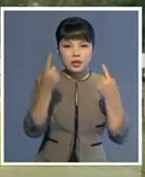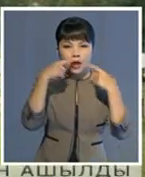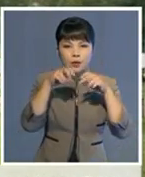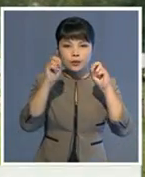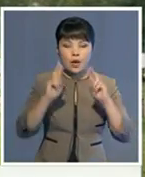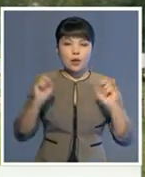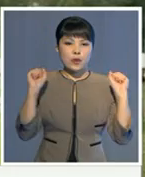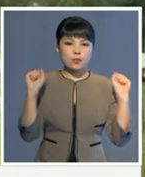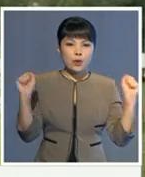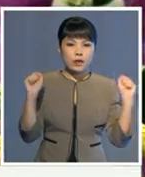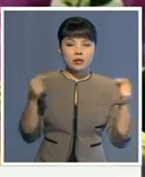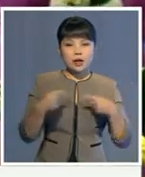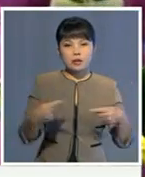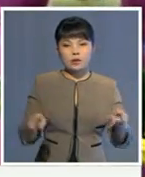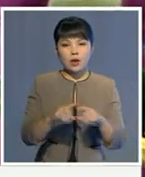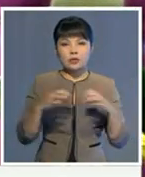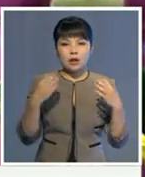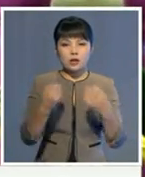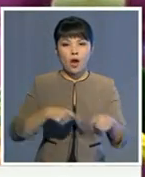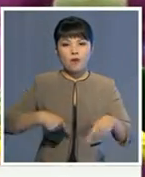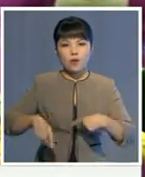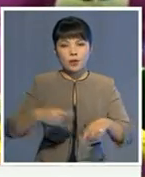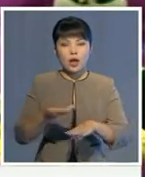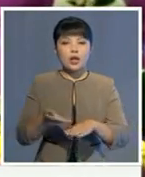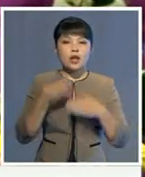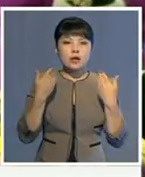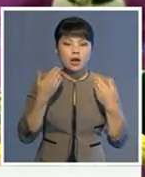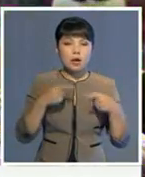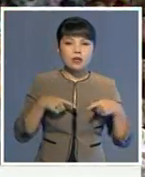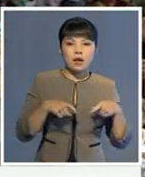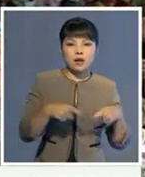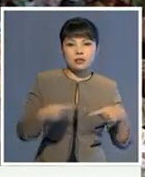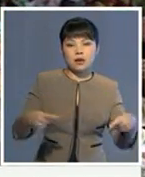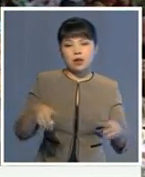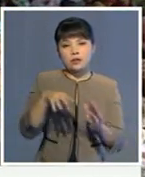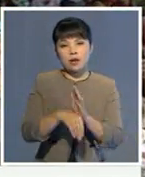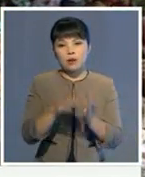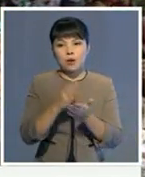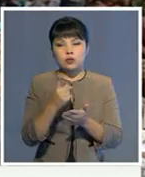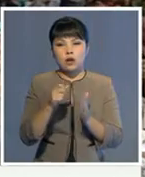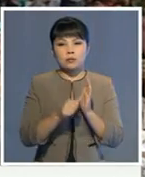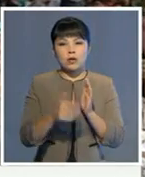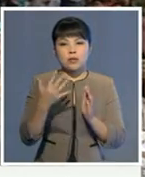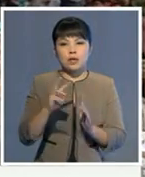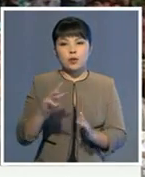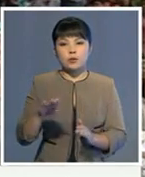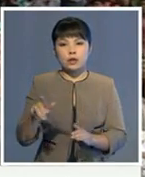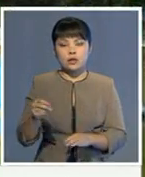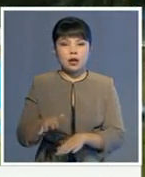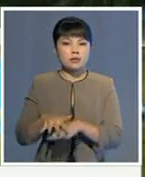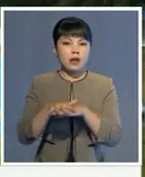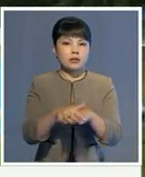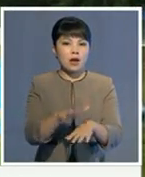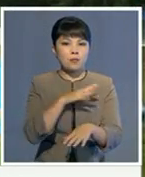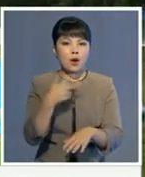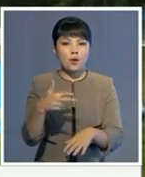кешенінде футбол және жеңіл атлетика алаңы бар. Нысанның құрылысына жергілікті бюджеттен 165 миллион теңге бөлінген. Талғар ауданында 30-дан аса